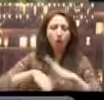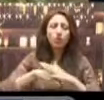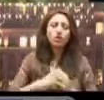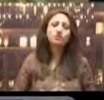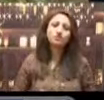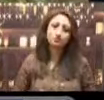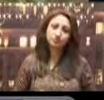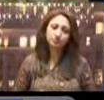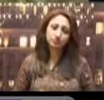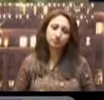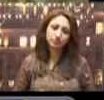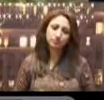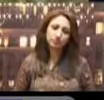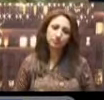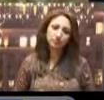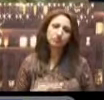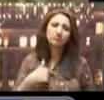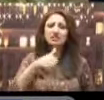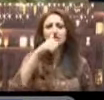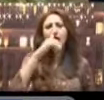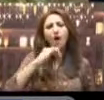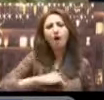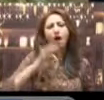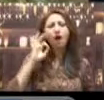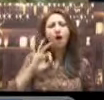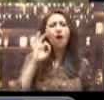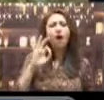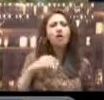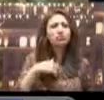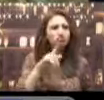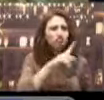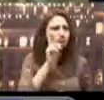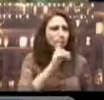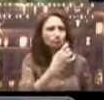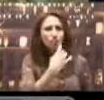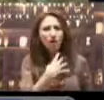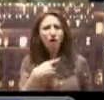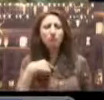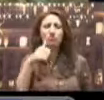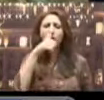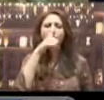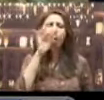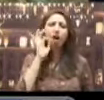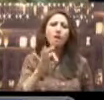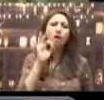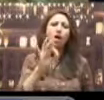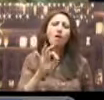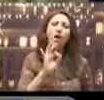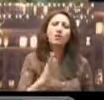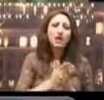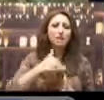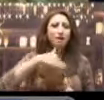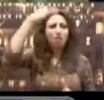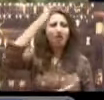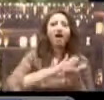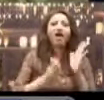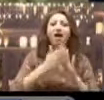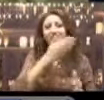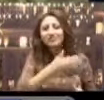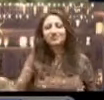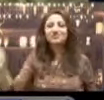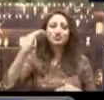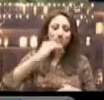بس ما يعني خدت الموضوع ساعتها على نفسيتي جدا، وبعد كده بشويه حسيت ان يعني حسيت ان انا ما كنتش ناضج كفايه يعني،